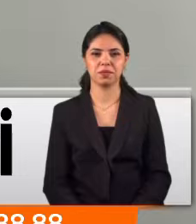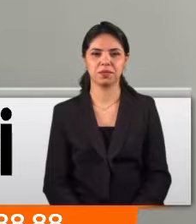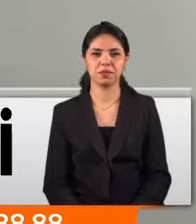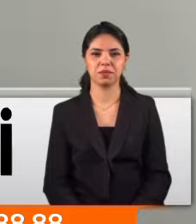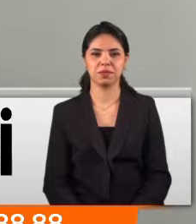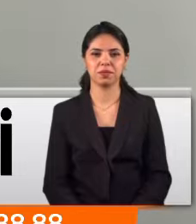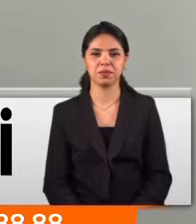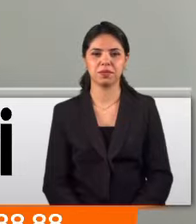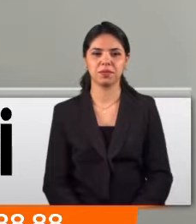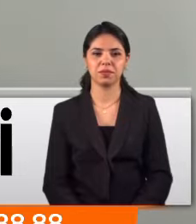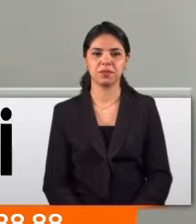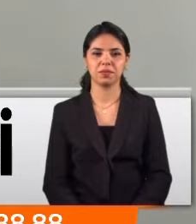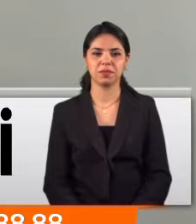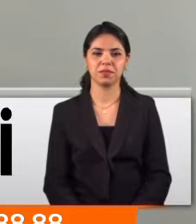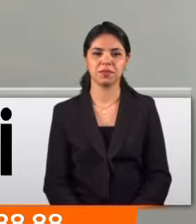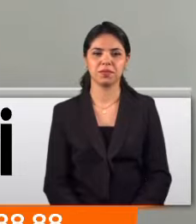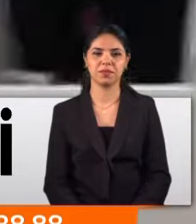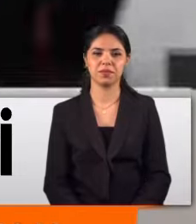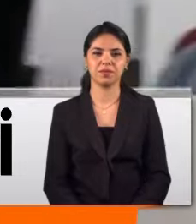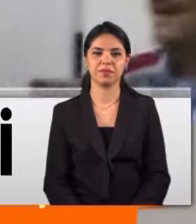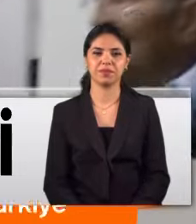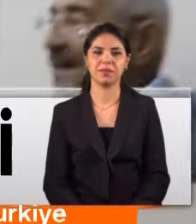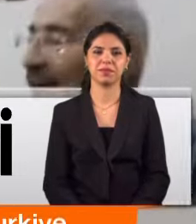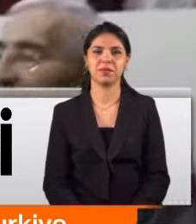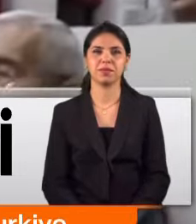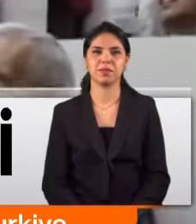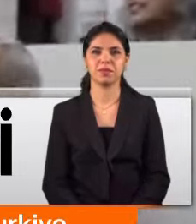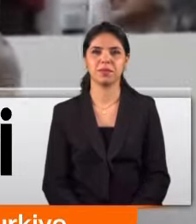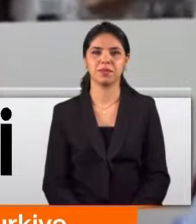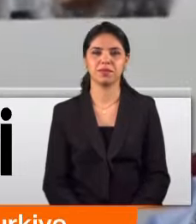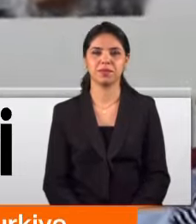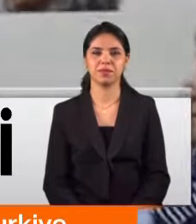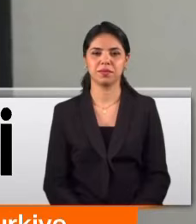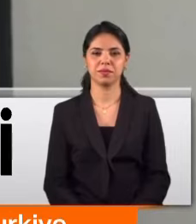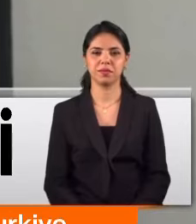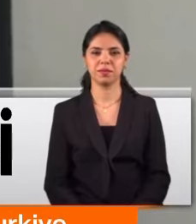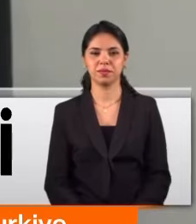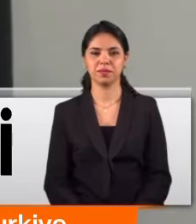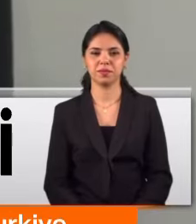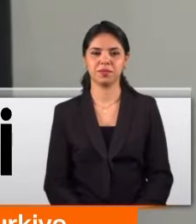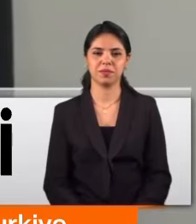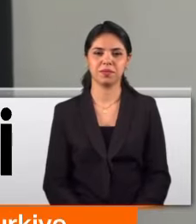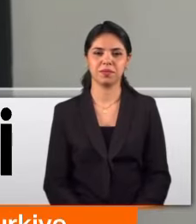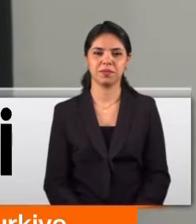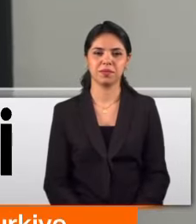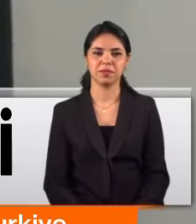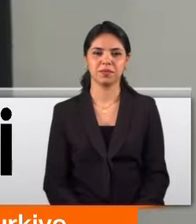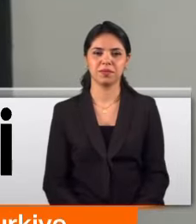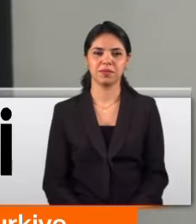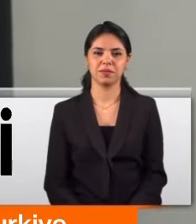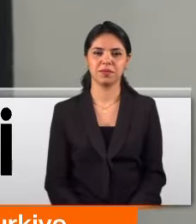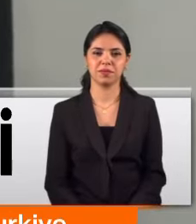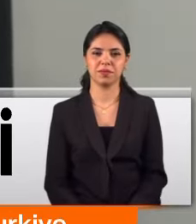Uzun süredir de belli ki eylem yapmamışsınız. Canınız çekiyormuş. Ya bu solcu arkadaşlar slogan atmadan derdini anlatamıyorum.